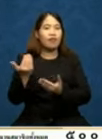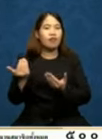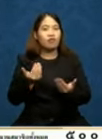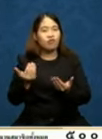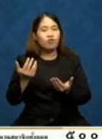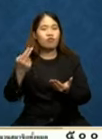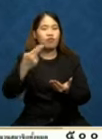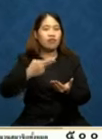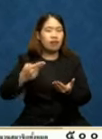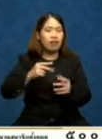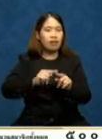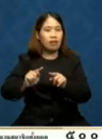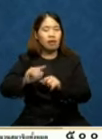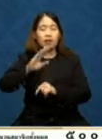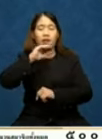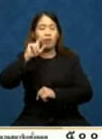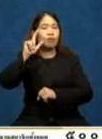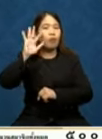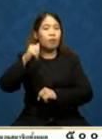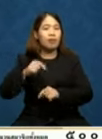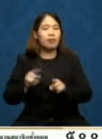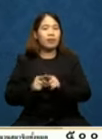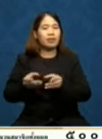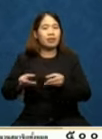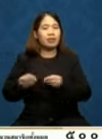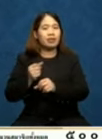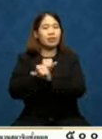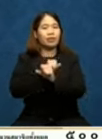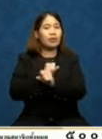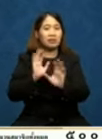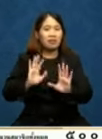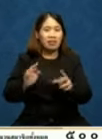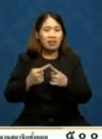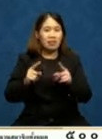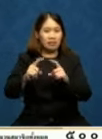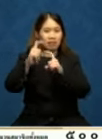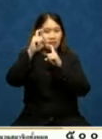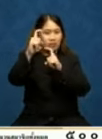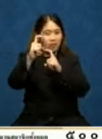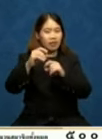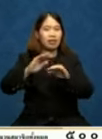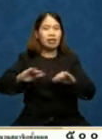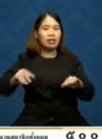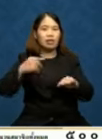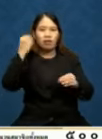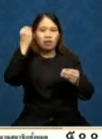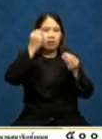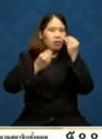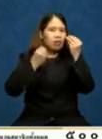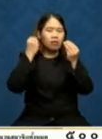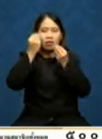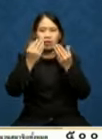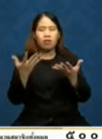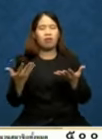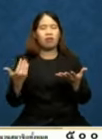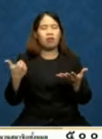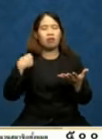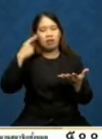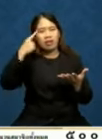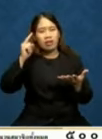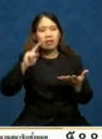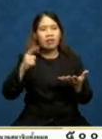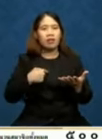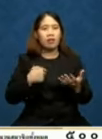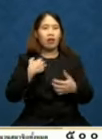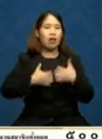แม่ไม่สามารถเป็นที่ปลอดภัยของลูกได้แต่กลับกลายเป็นสิ่งอันตรายเด็กจะเกิดความสับสนกลายเป็นเด็กปิดกั้